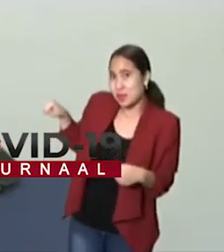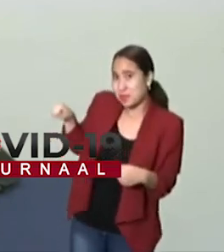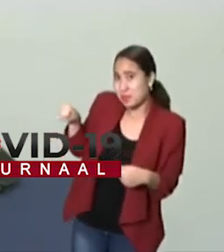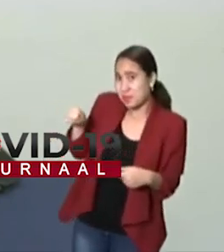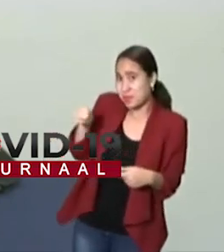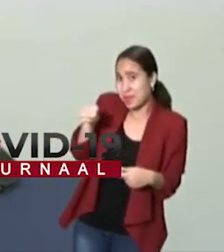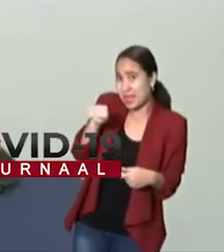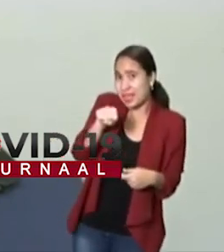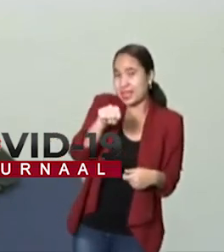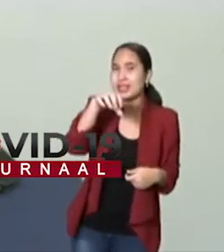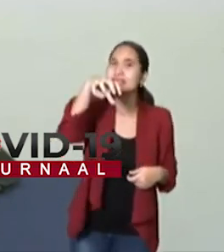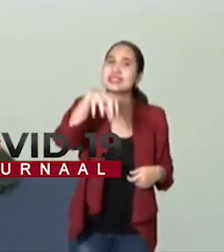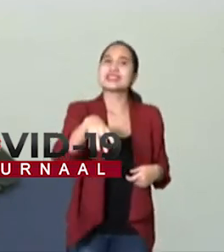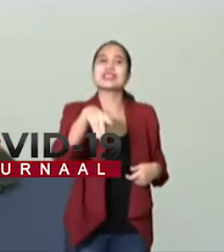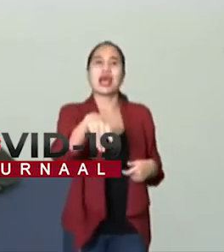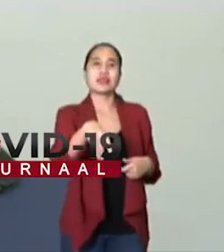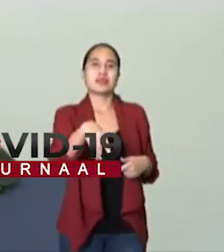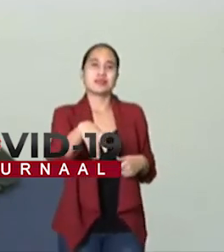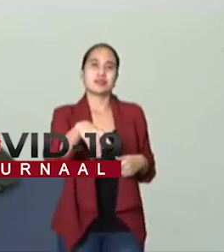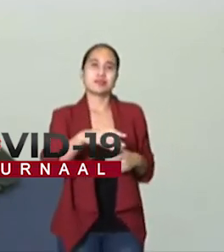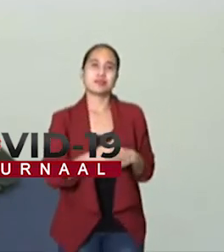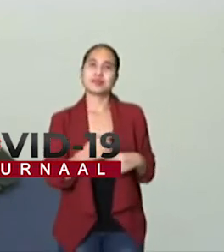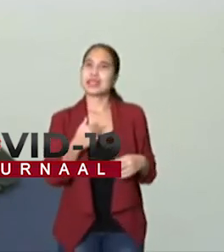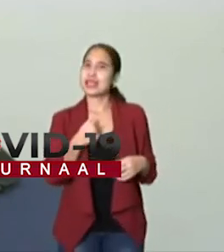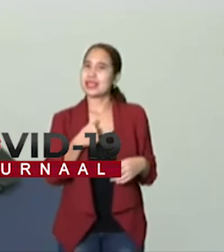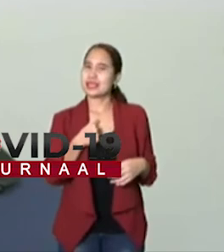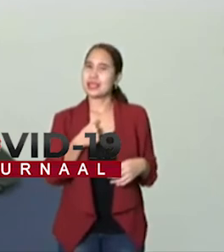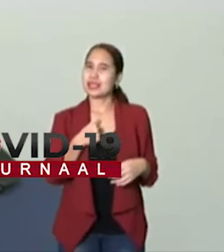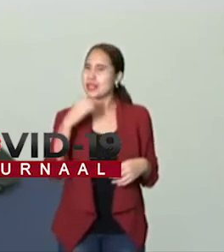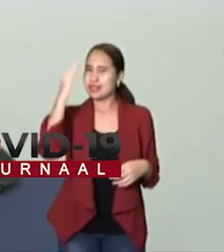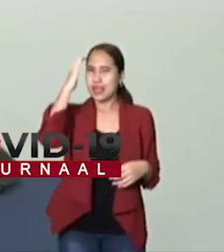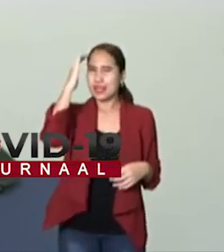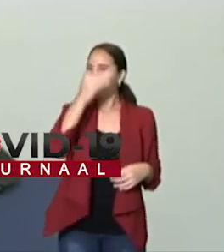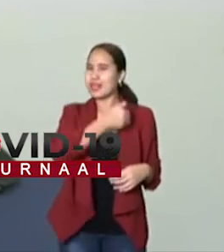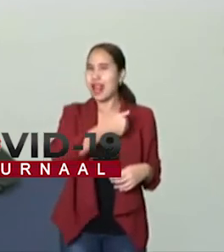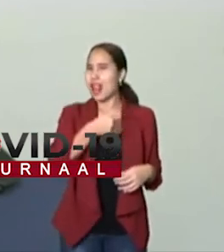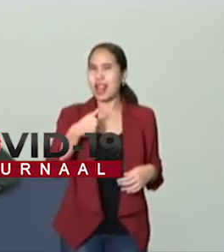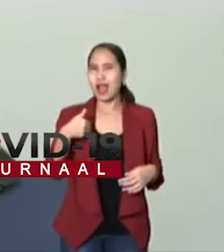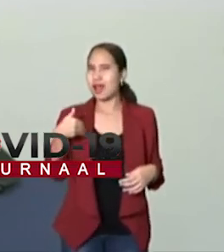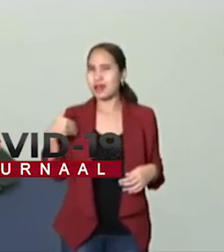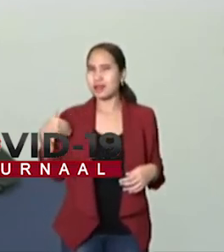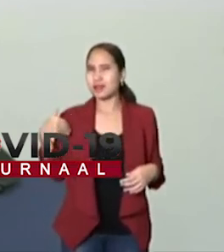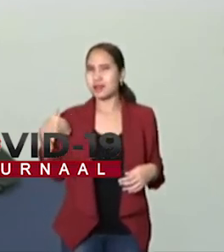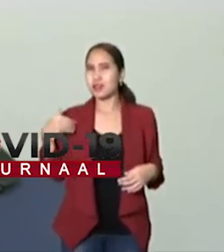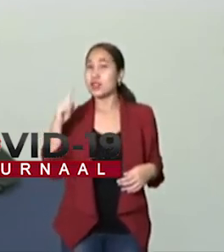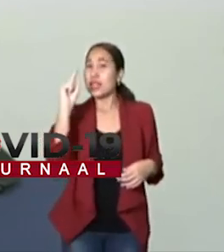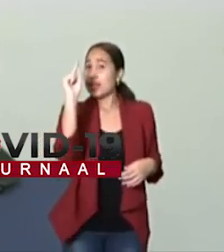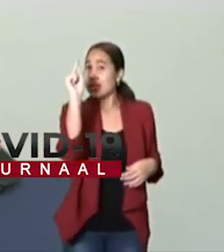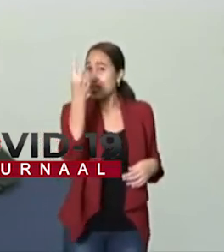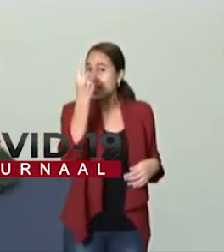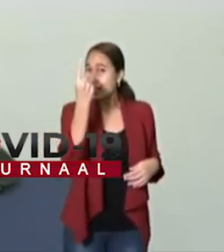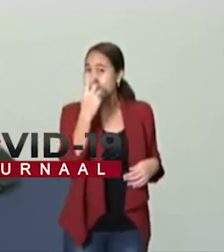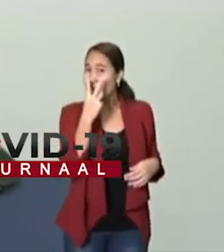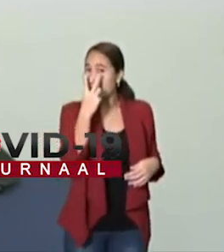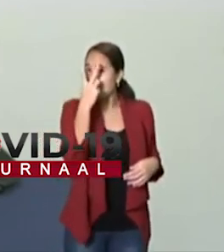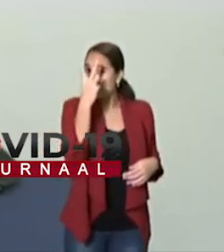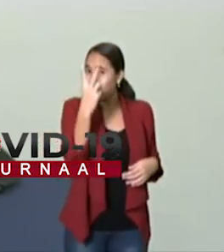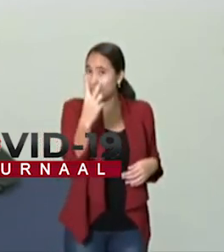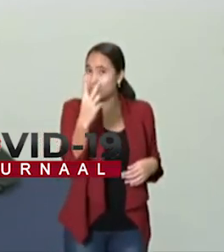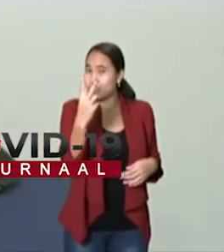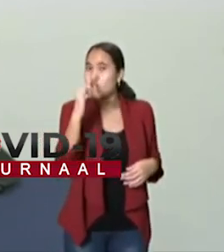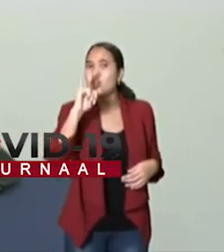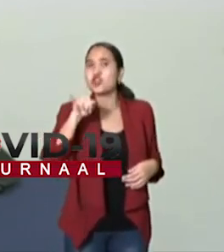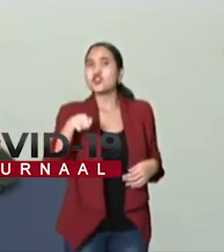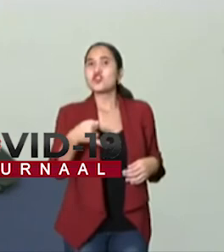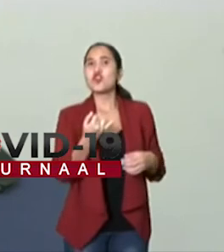het te verkopen. Dus ik verwacht niet dat het heel lang gaat duren voor we onze eerste Omicron hier in Suriname zullen hebben. En